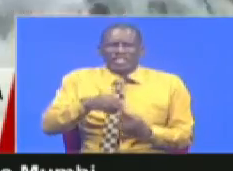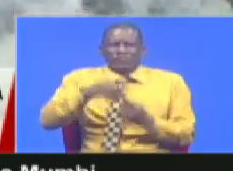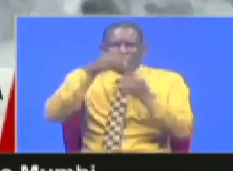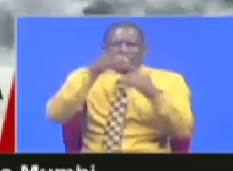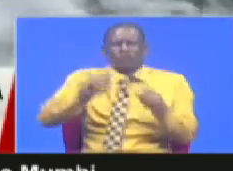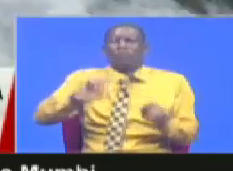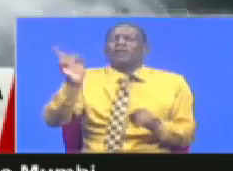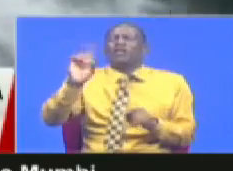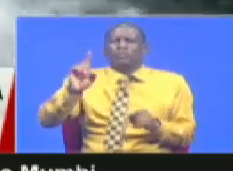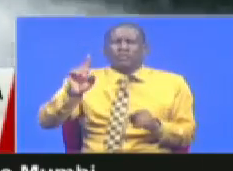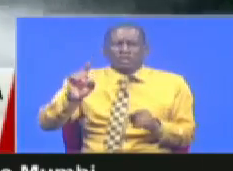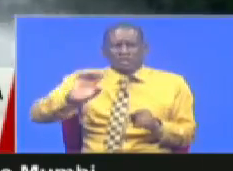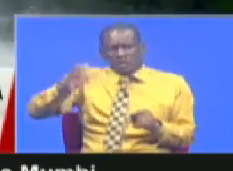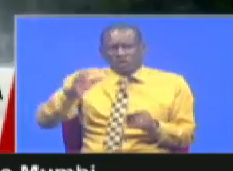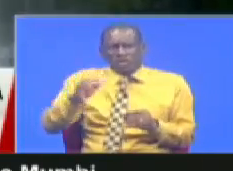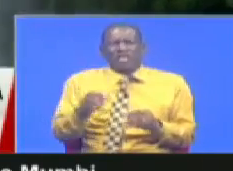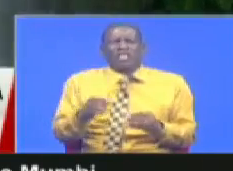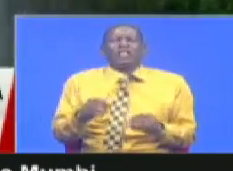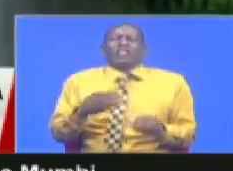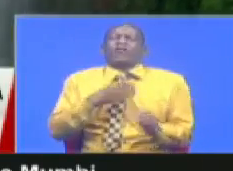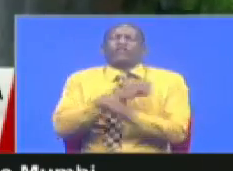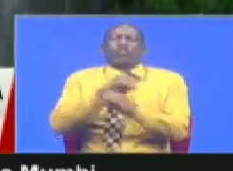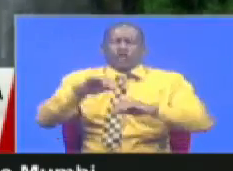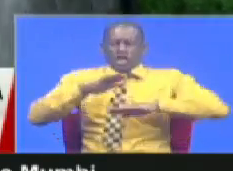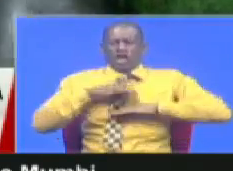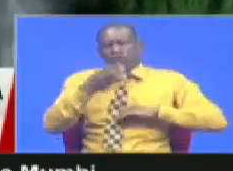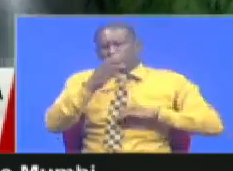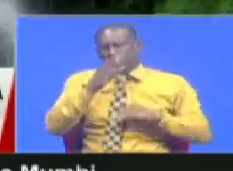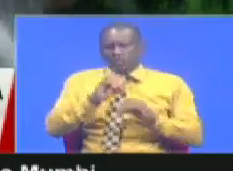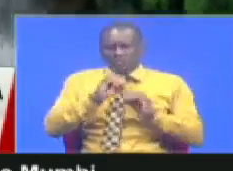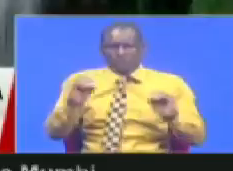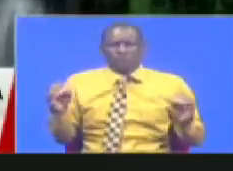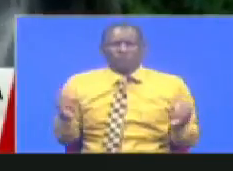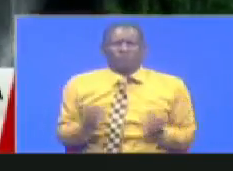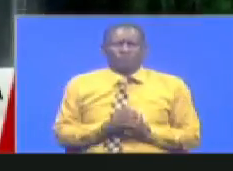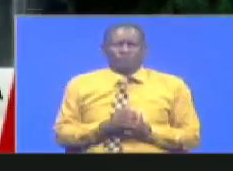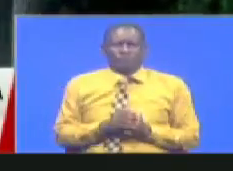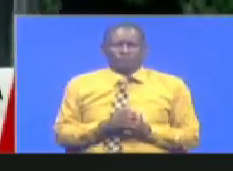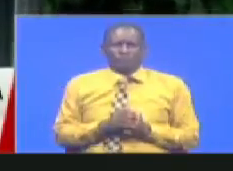kuu Nairobi walikosa maji majumbani mwao.